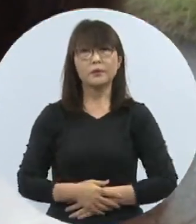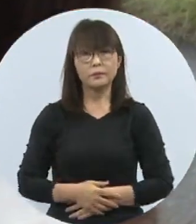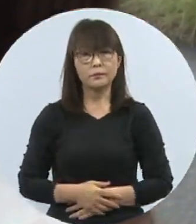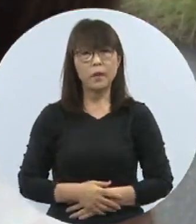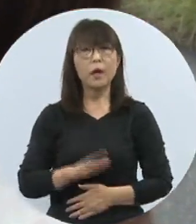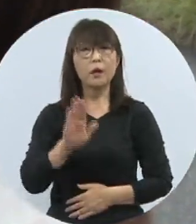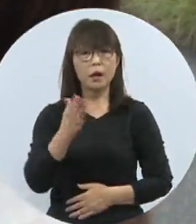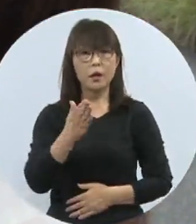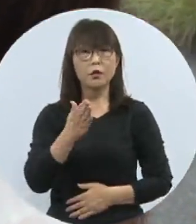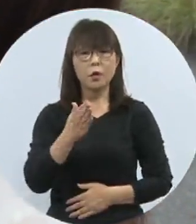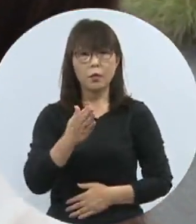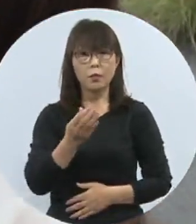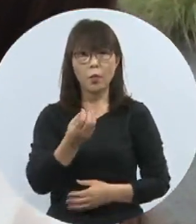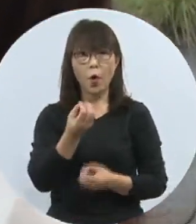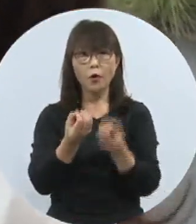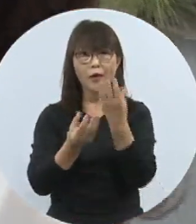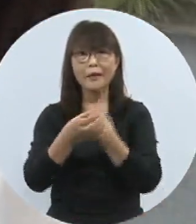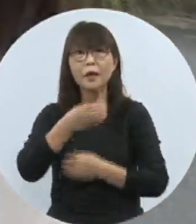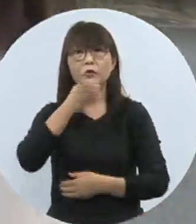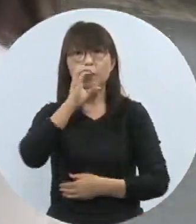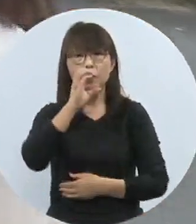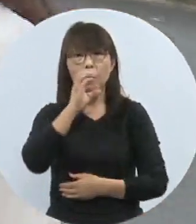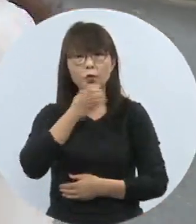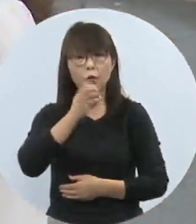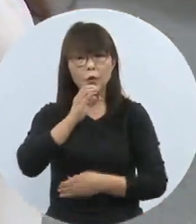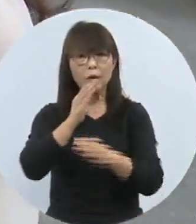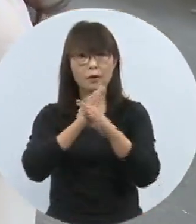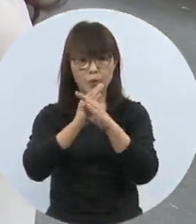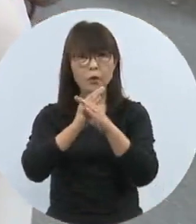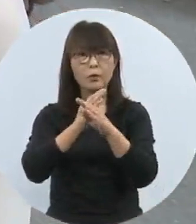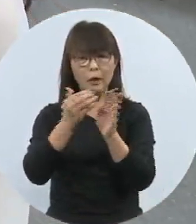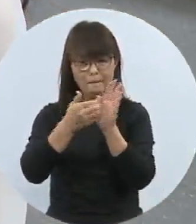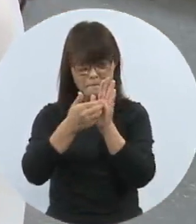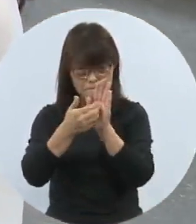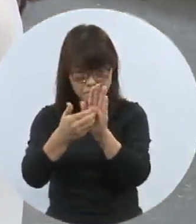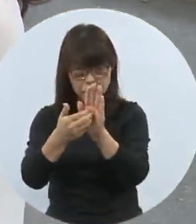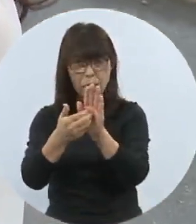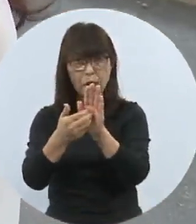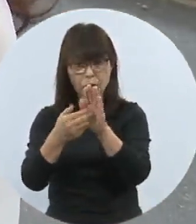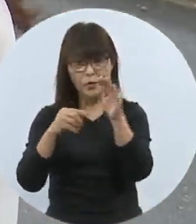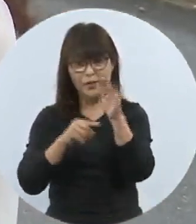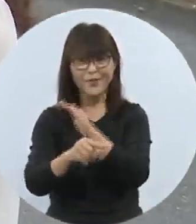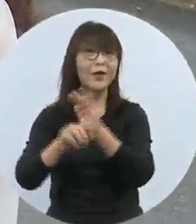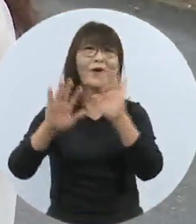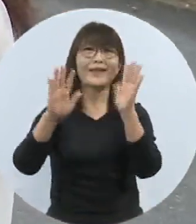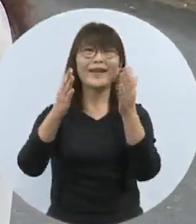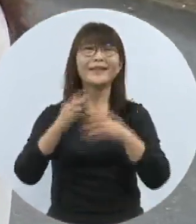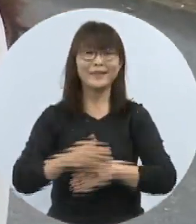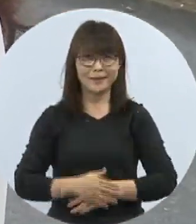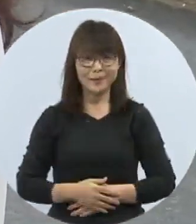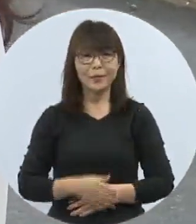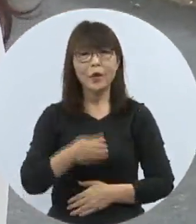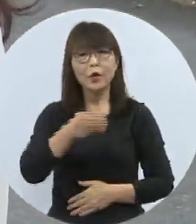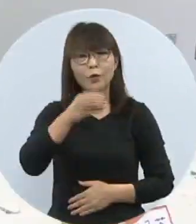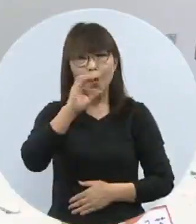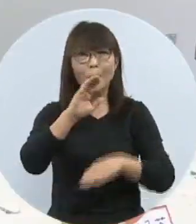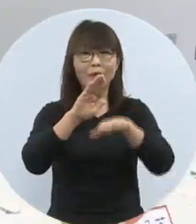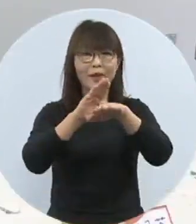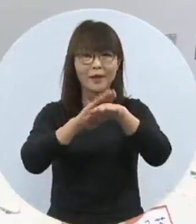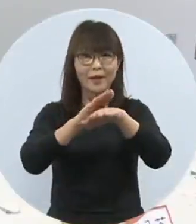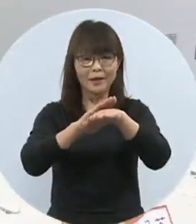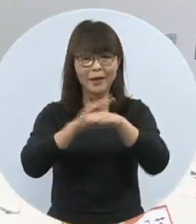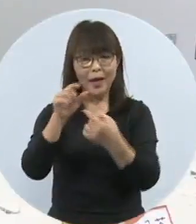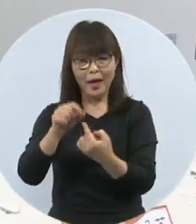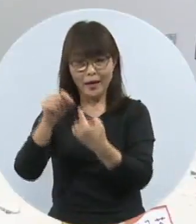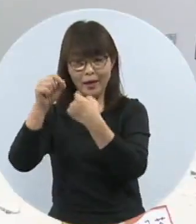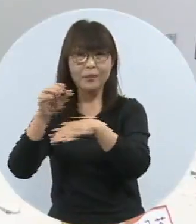れども、こういった酸性の飲み物を飲んではいけないとか、避けた方がいいということではありませんで、飲み方ですとか